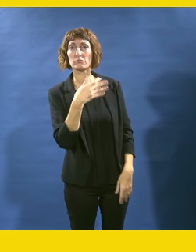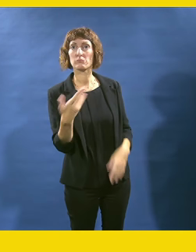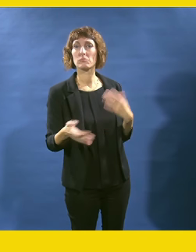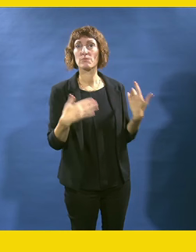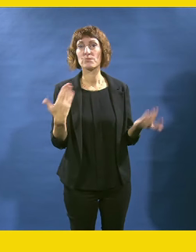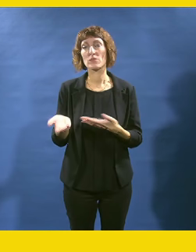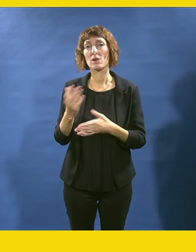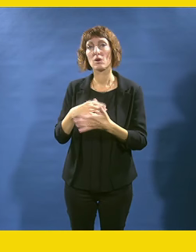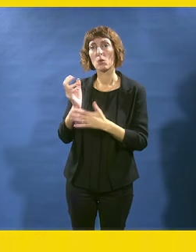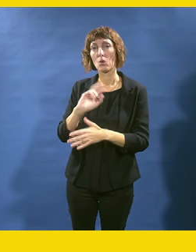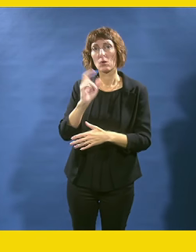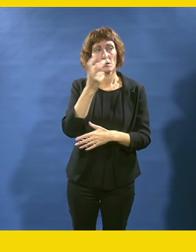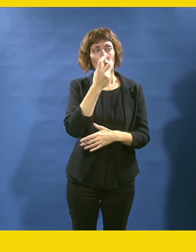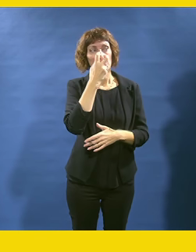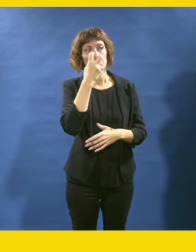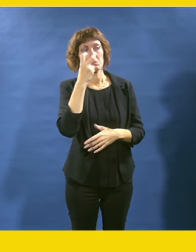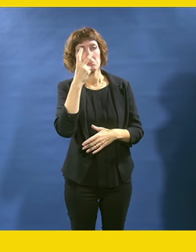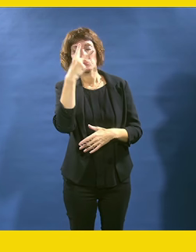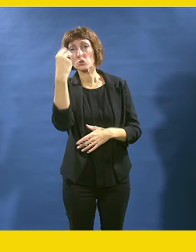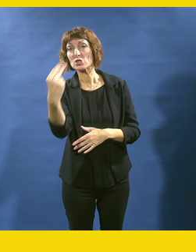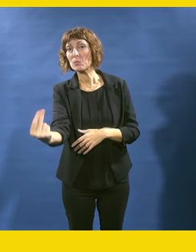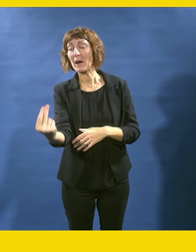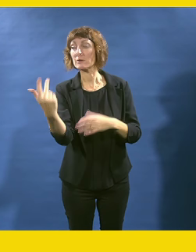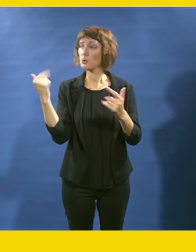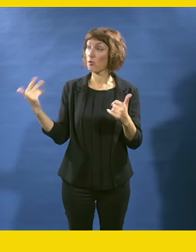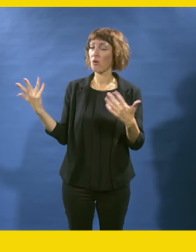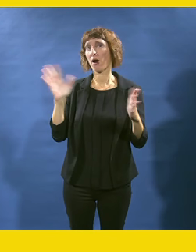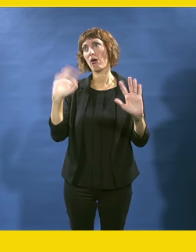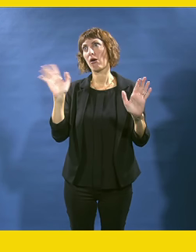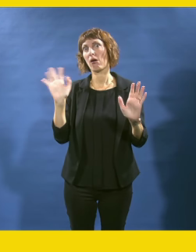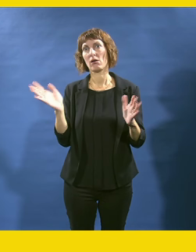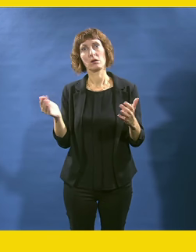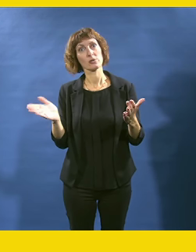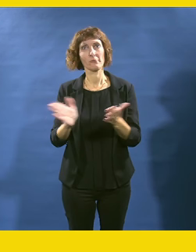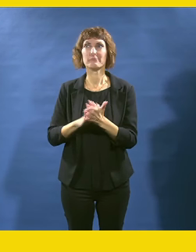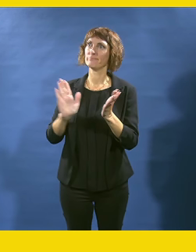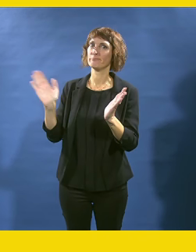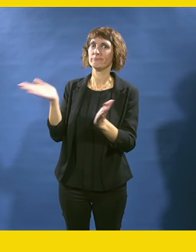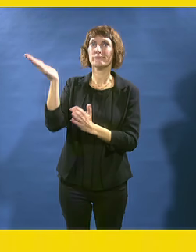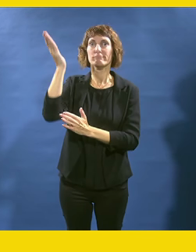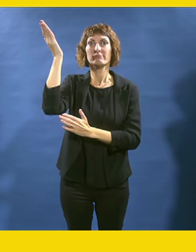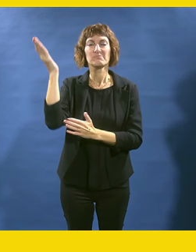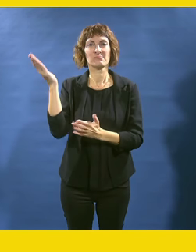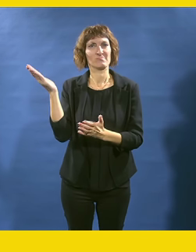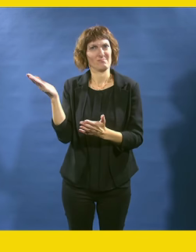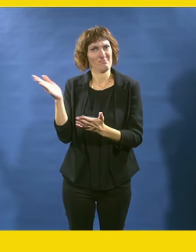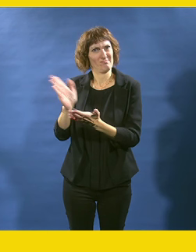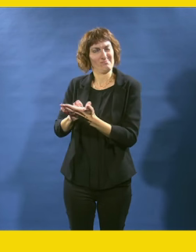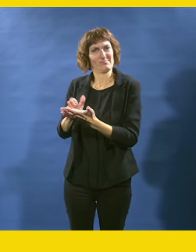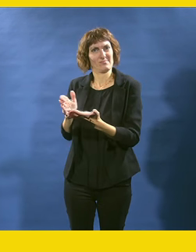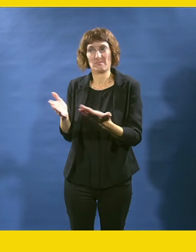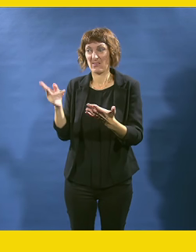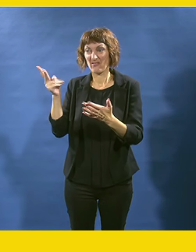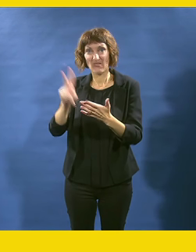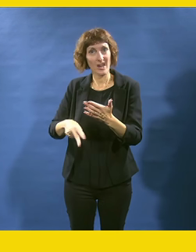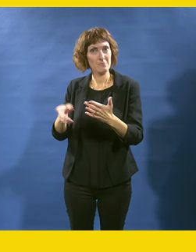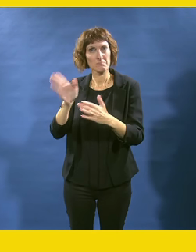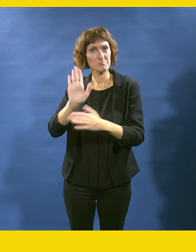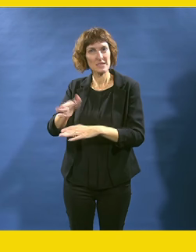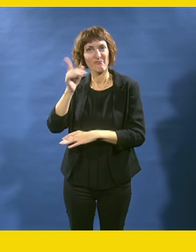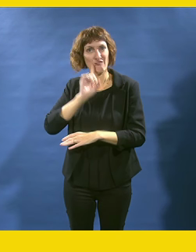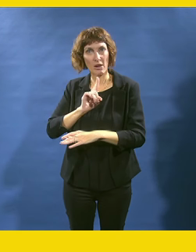une fierté pour la France », il ne se passe rien, ou si peu. C'est pareil pour les